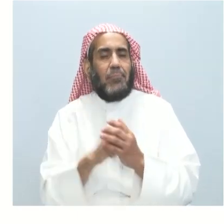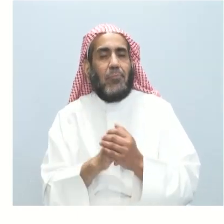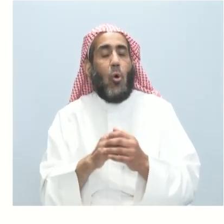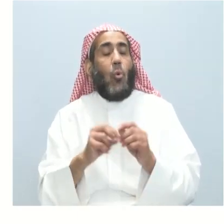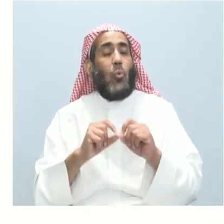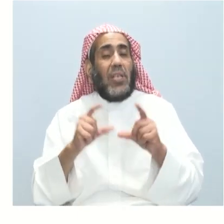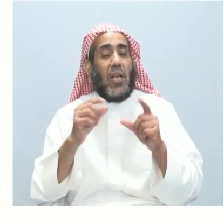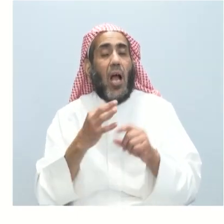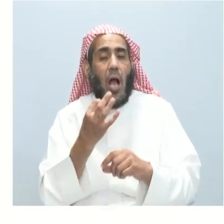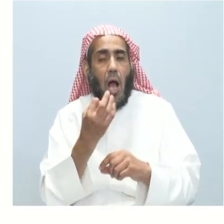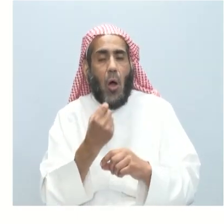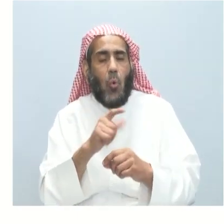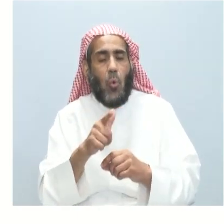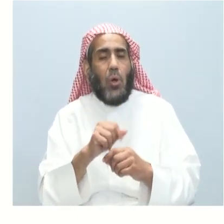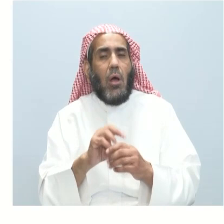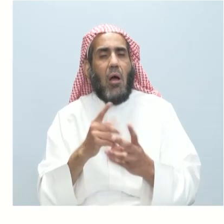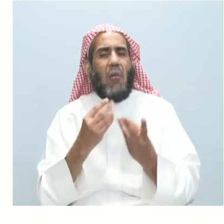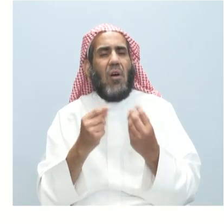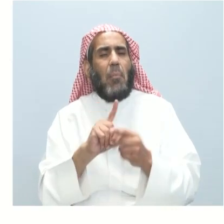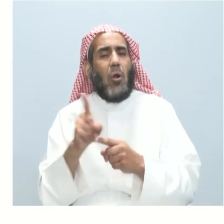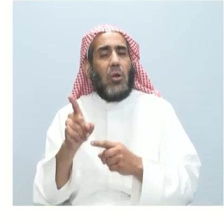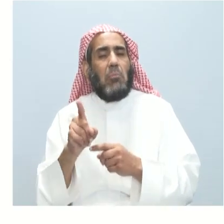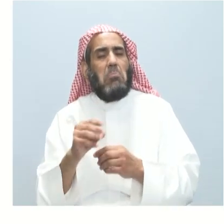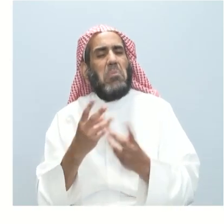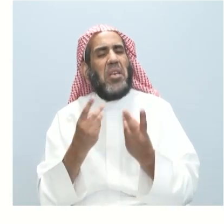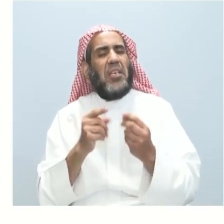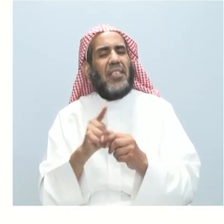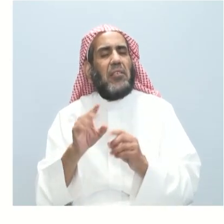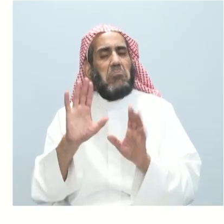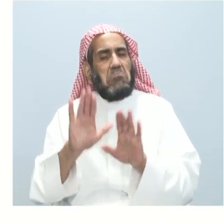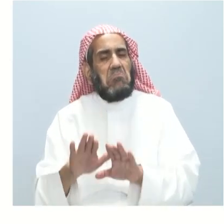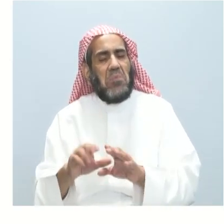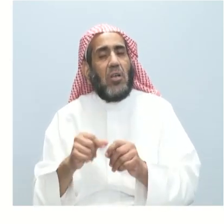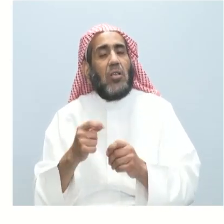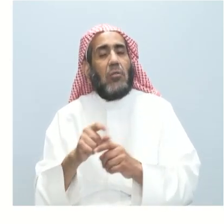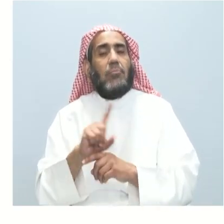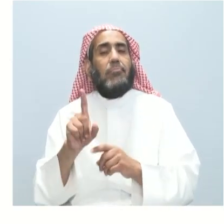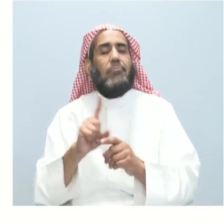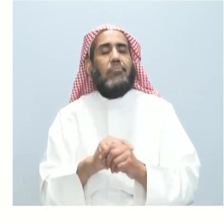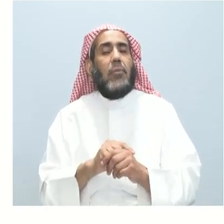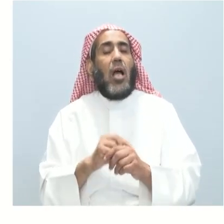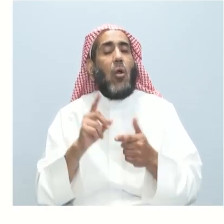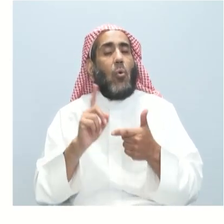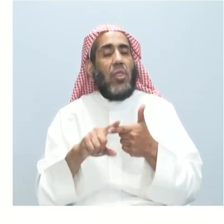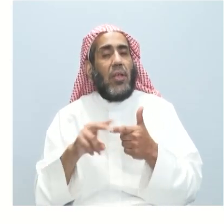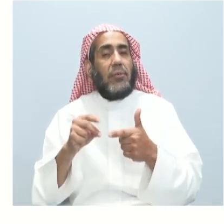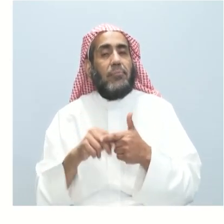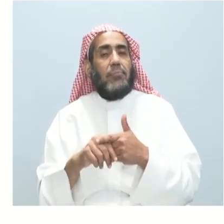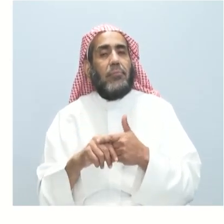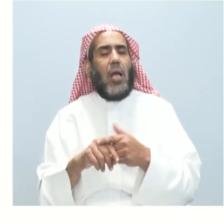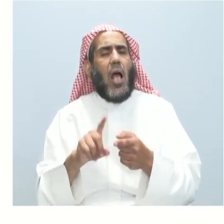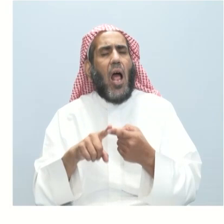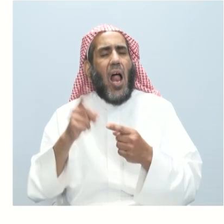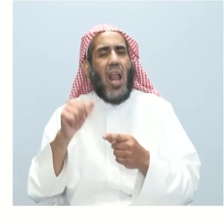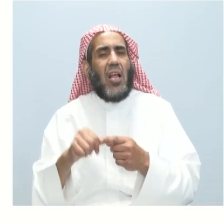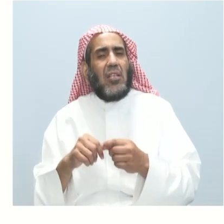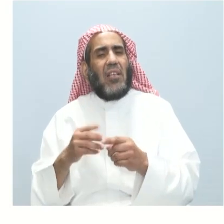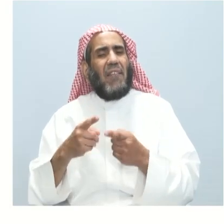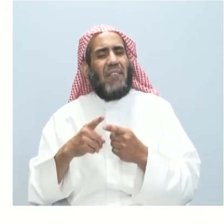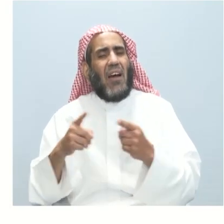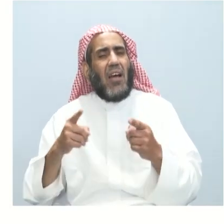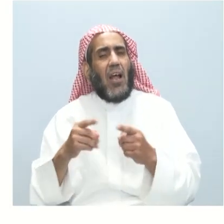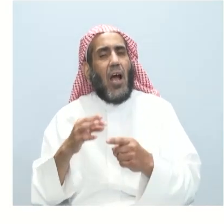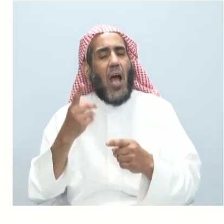والدليل قوله جل وعلا فما لكم عليهن من عده تعتدونها النوع الثاني التي فارقها